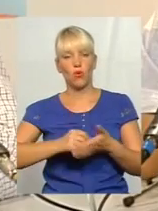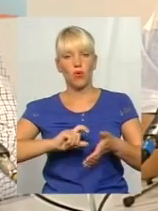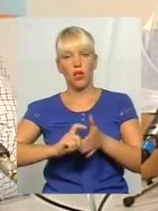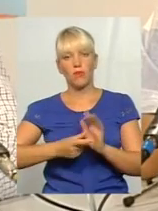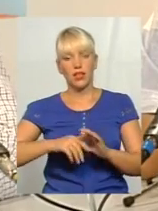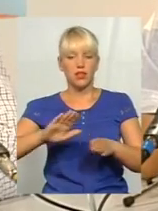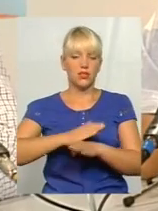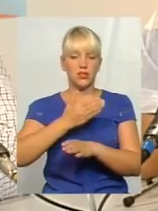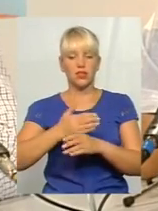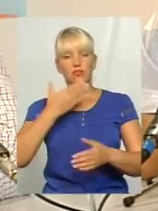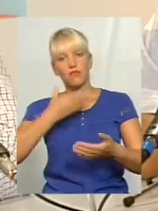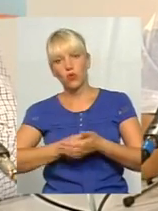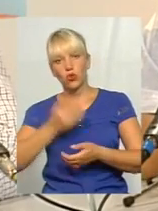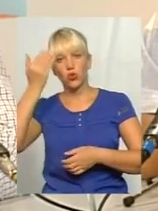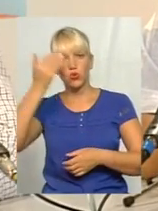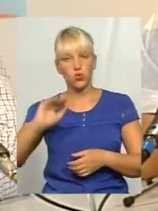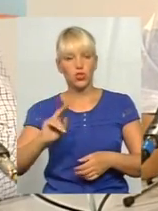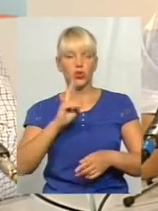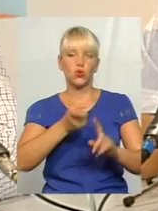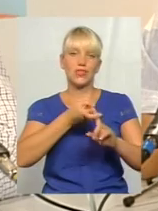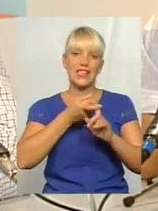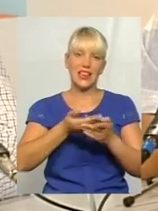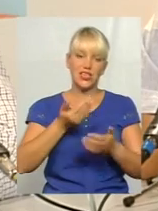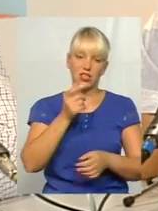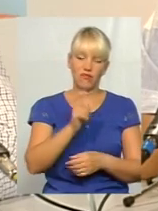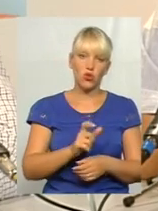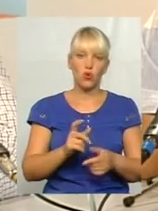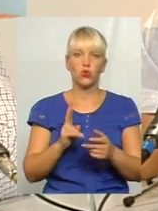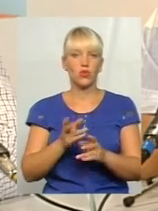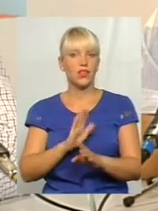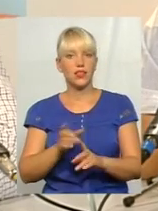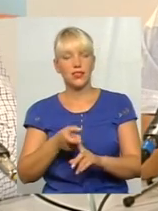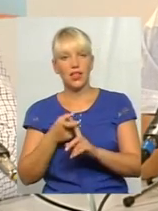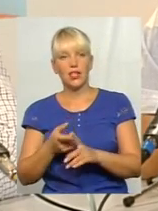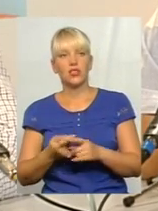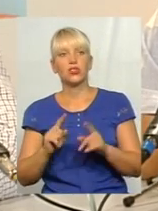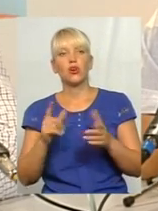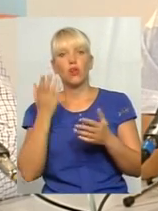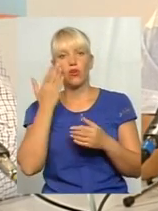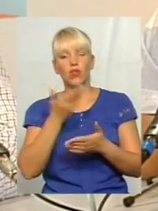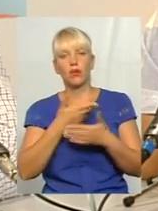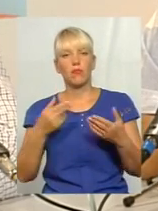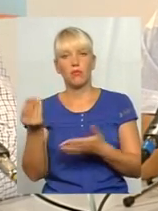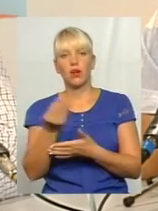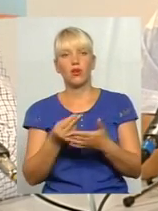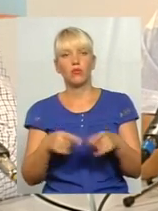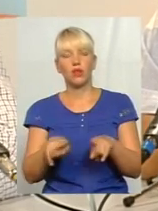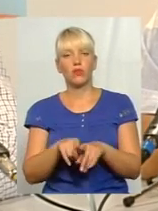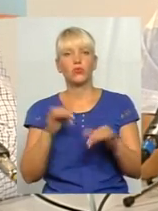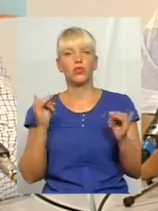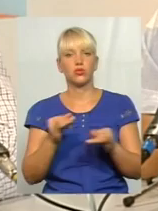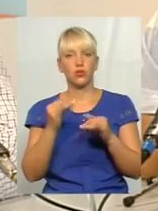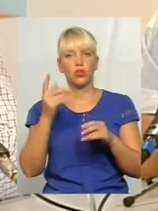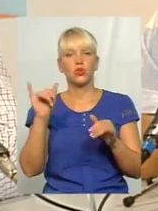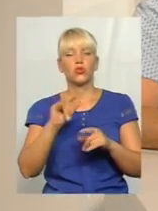ділить своїх чужих хто залежить від нього хто не залежить тому коли ми малюємо таку от історію що директор в нас